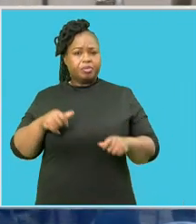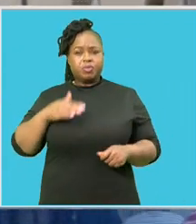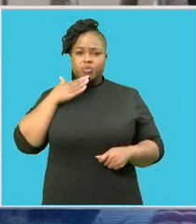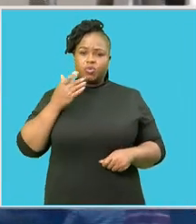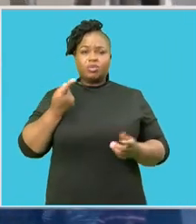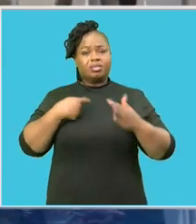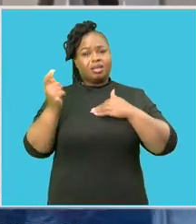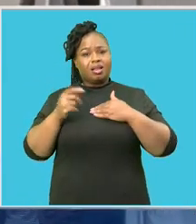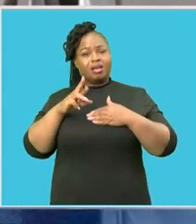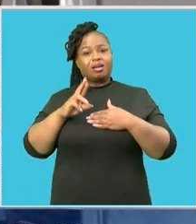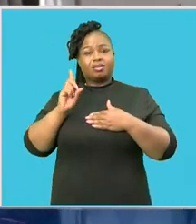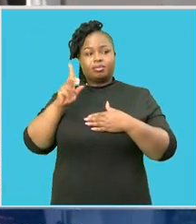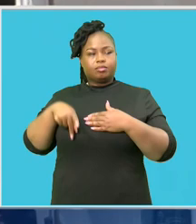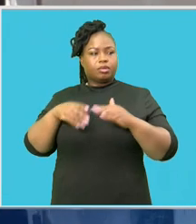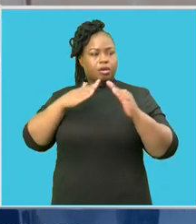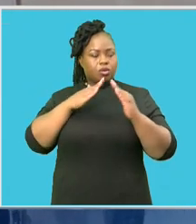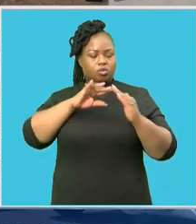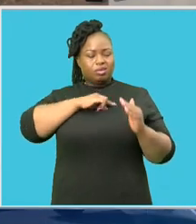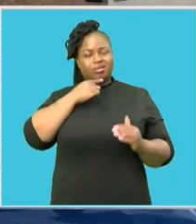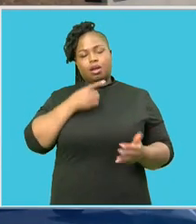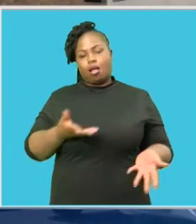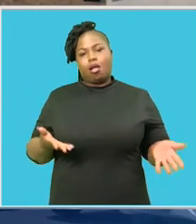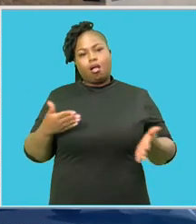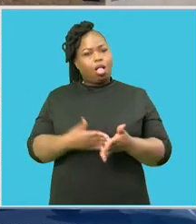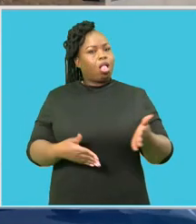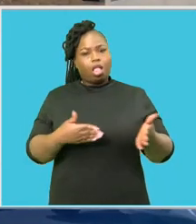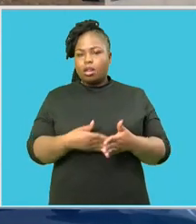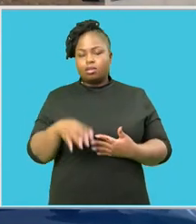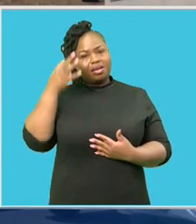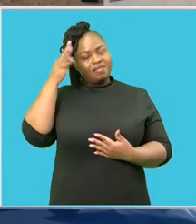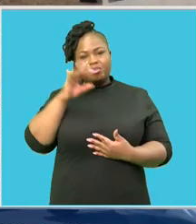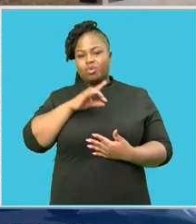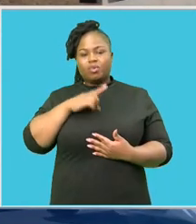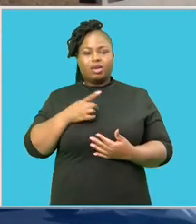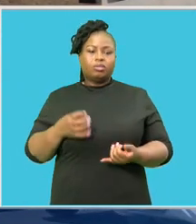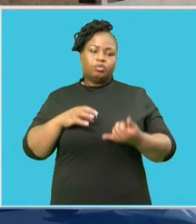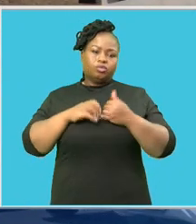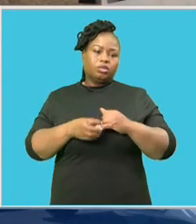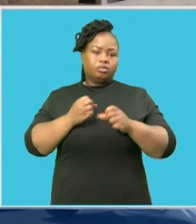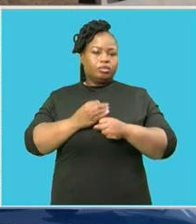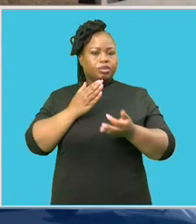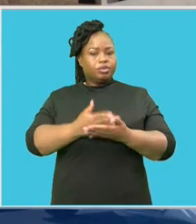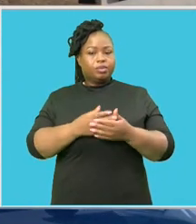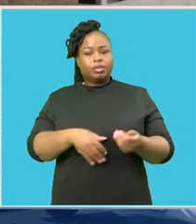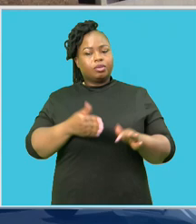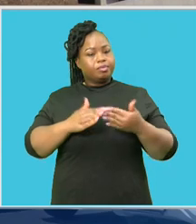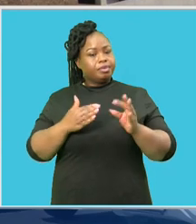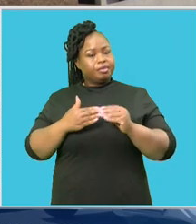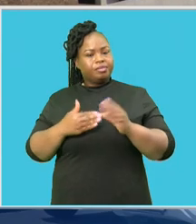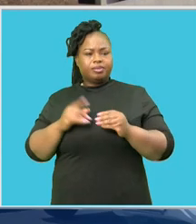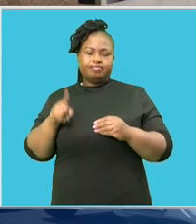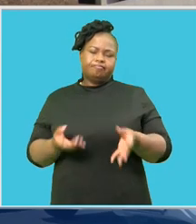izindlu zoxhaso njengoba eveza ukuthi lokhu kubuyisela emuva uhulumeni ozama ngokusemandleni ukuqinisekisa ukuthi abantu